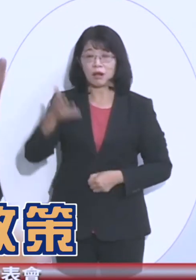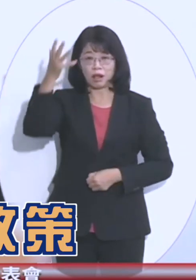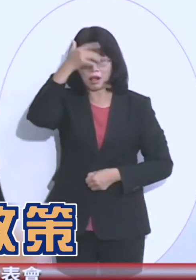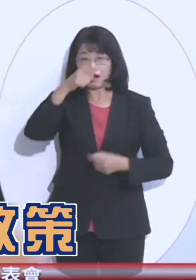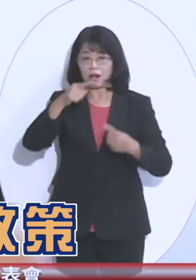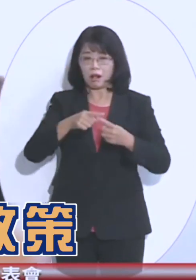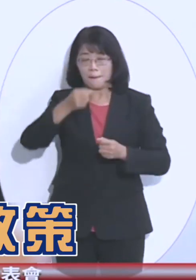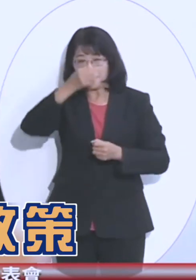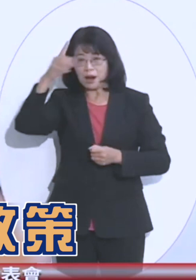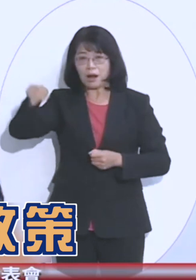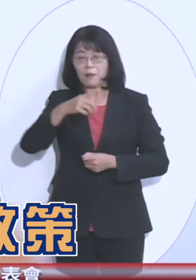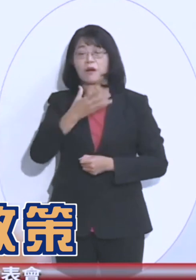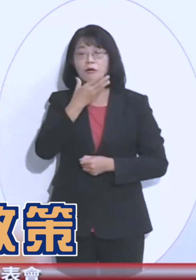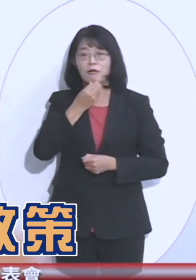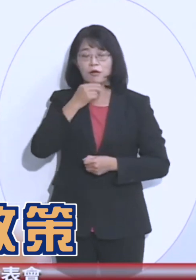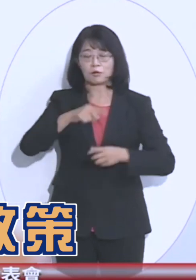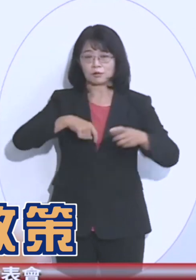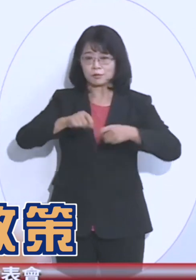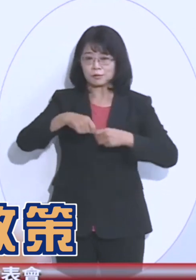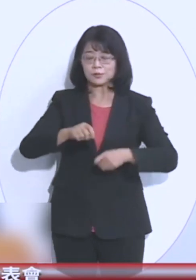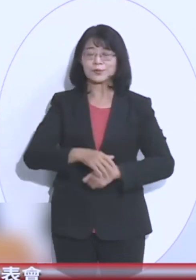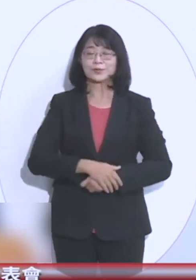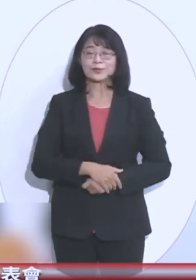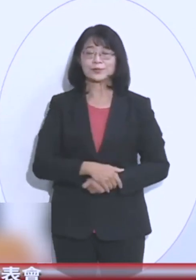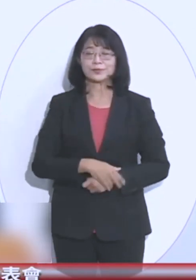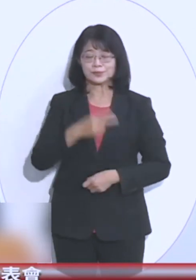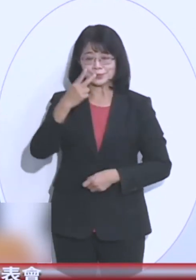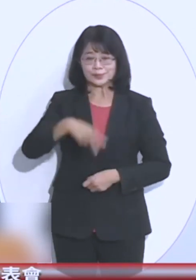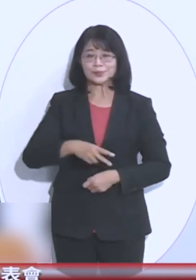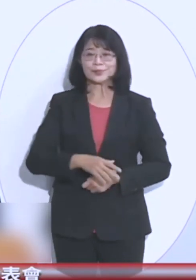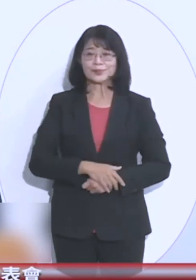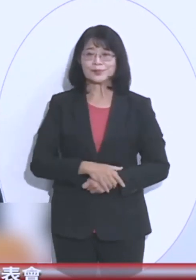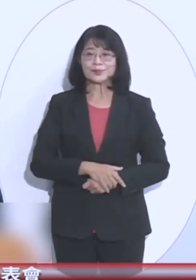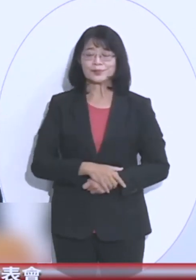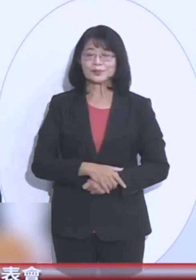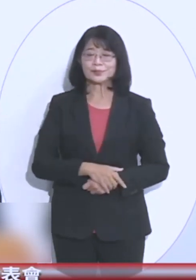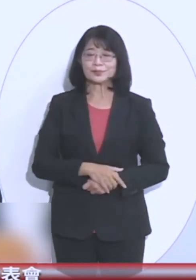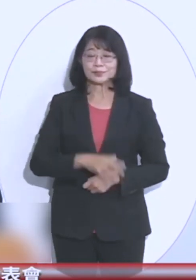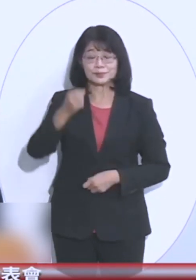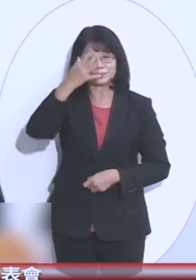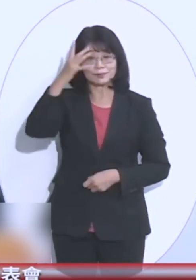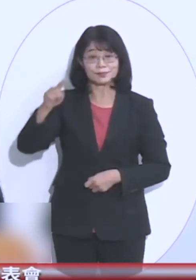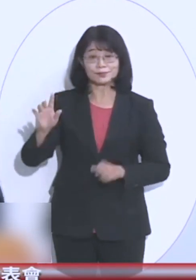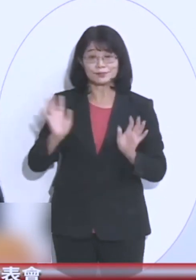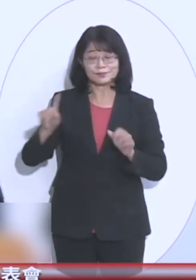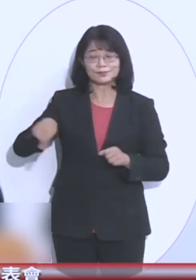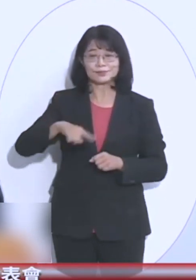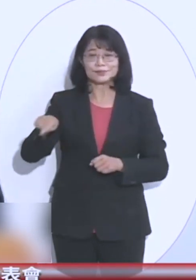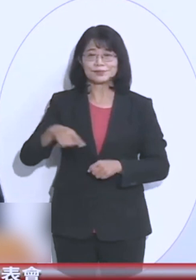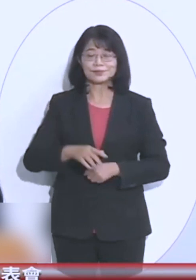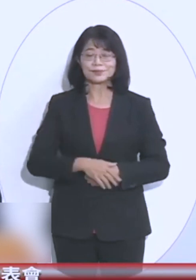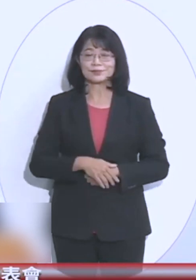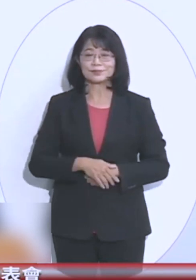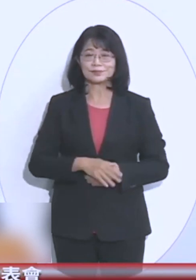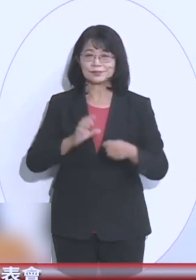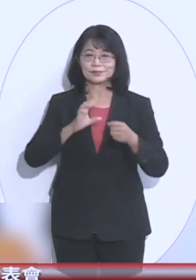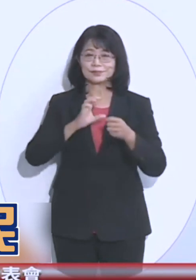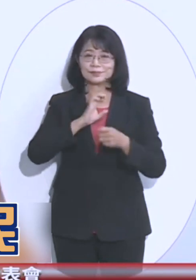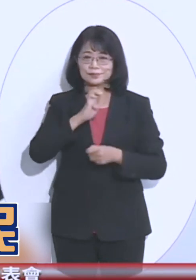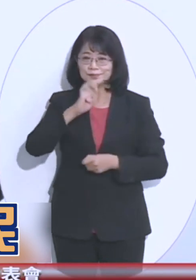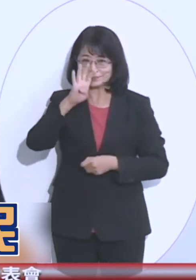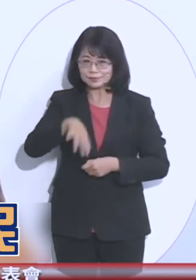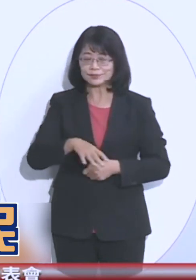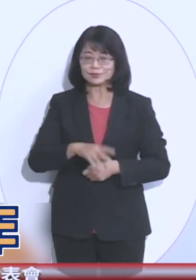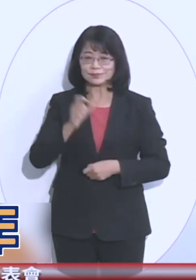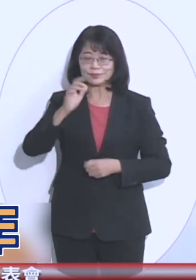人、少年人的福利政策，我要让咱即马少年的囡仔，四十岁以下，